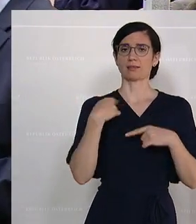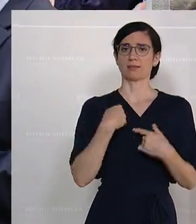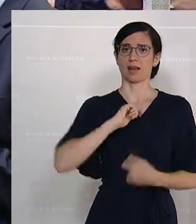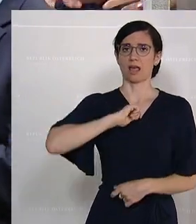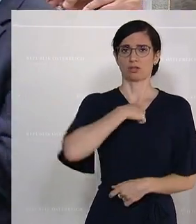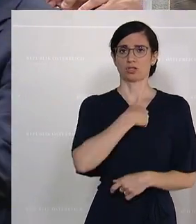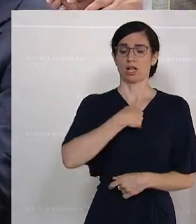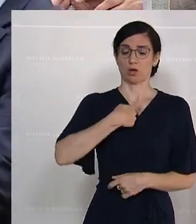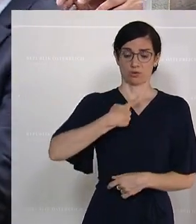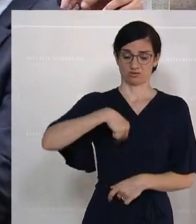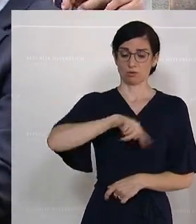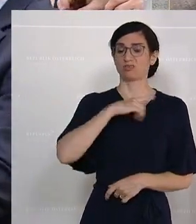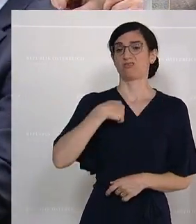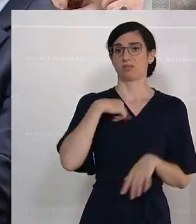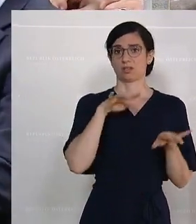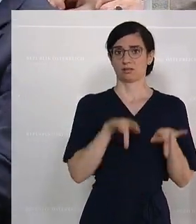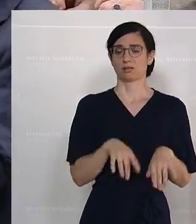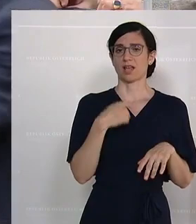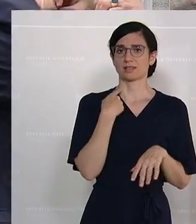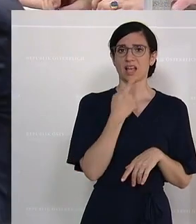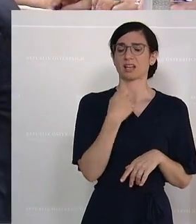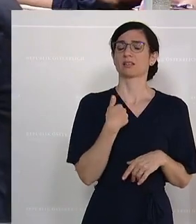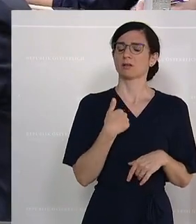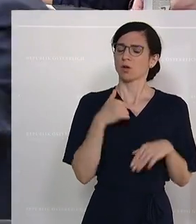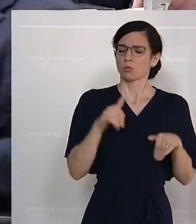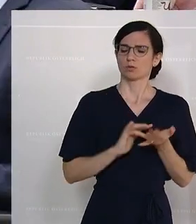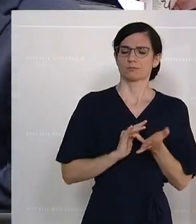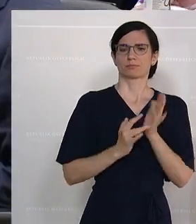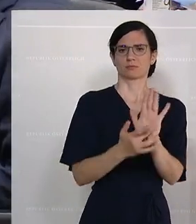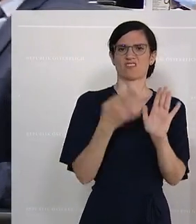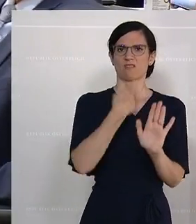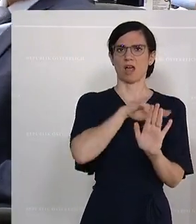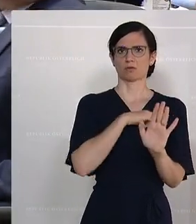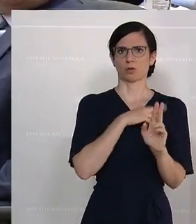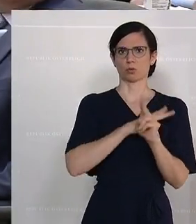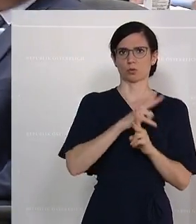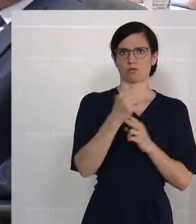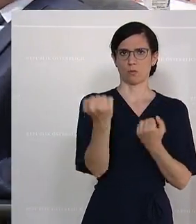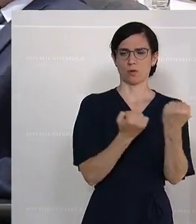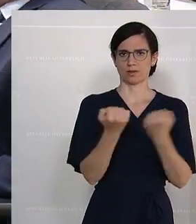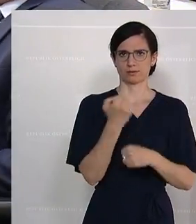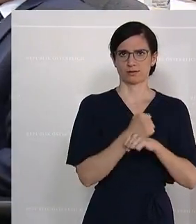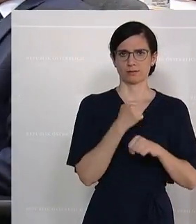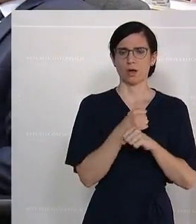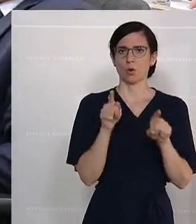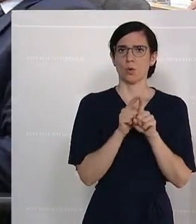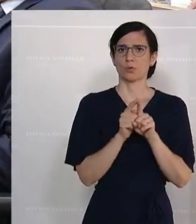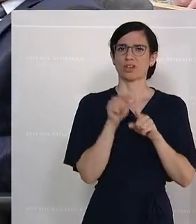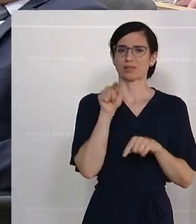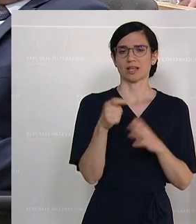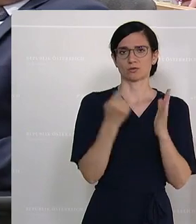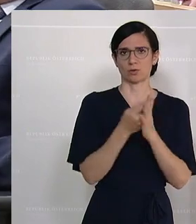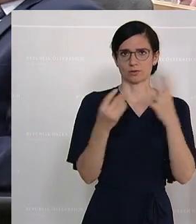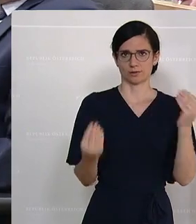das ist doch die auseinandersetzung viele verantwortungs politiker politikerinnen und politiker in europa haben